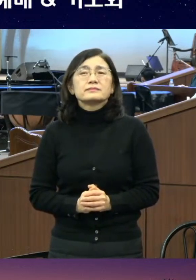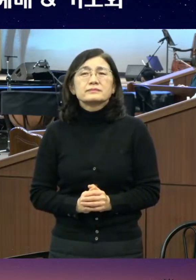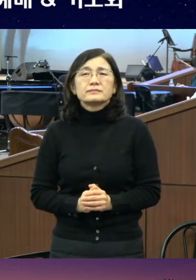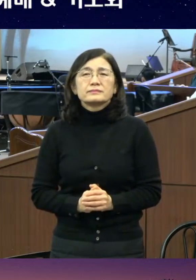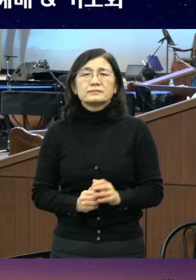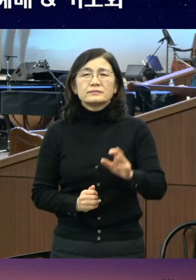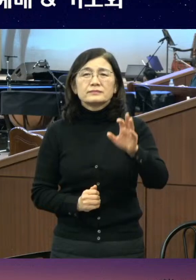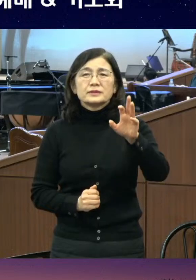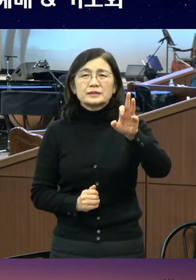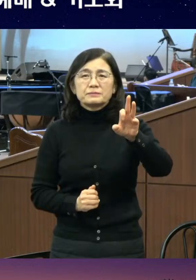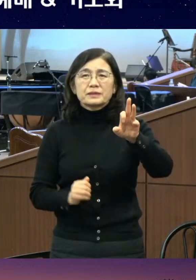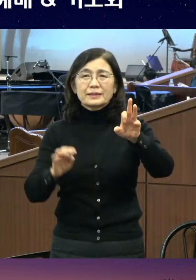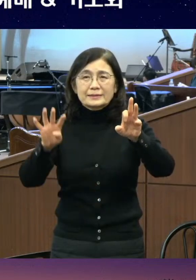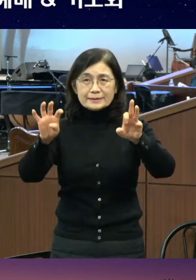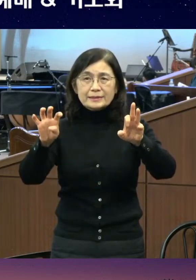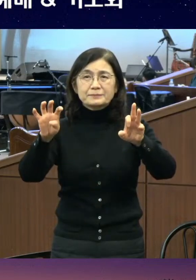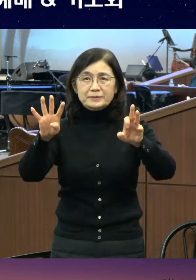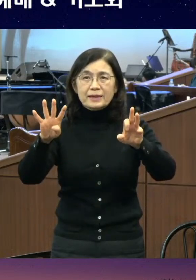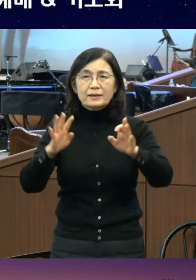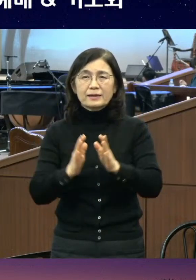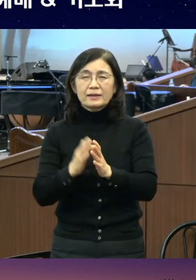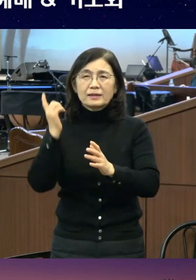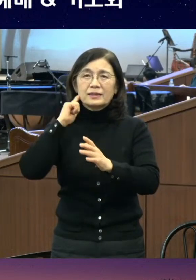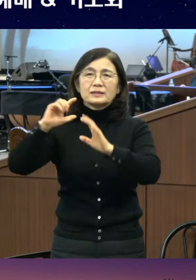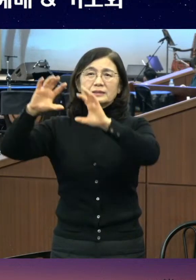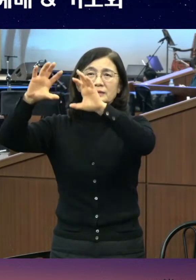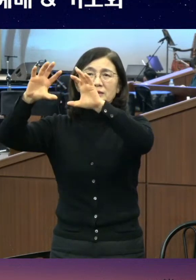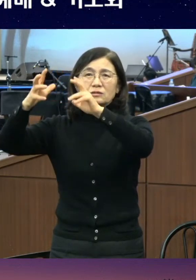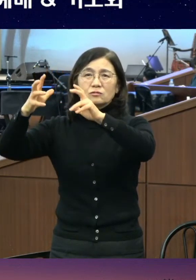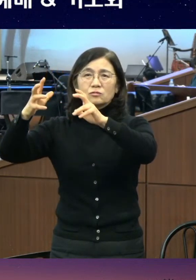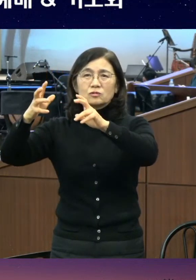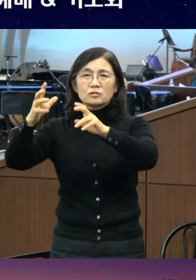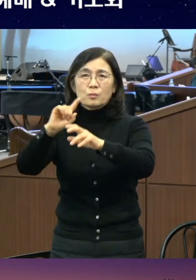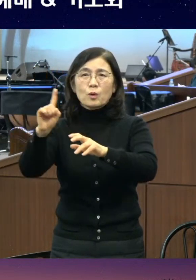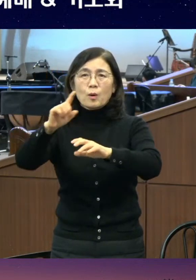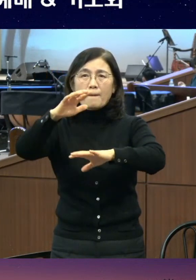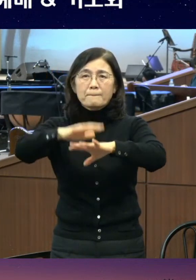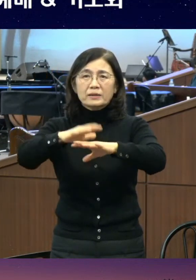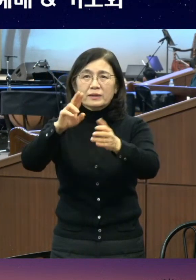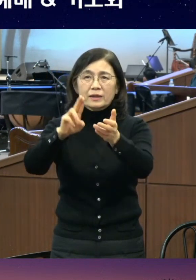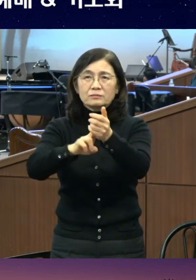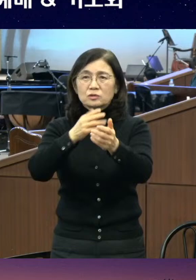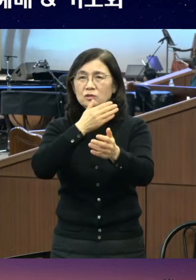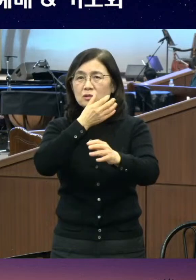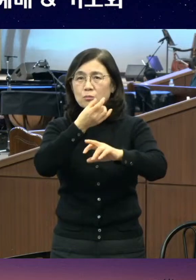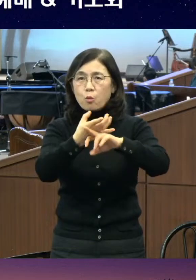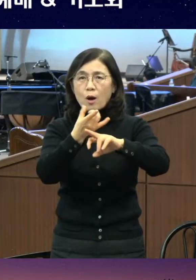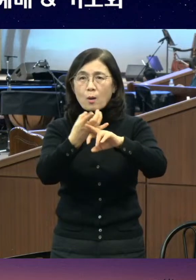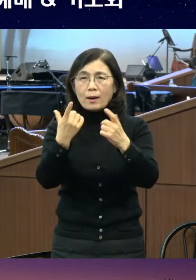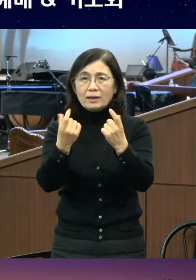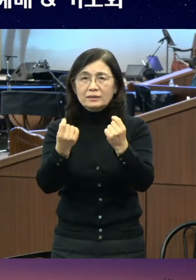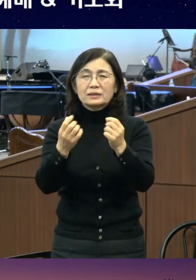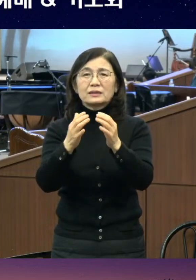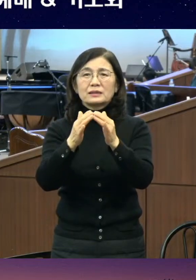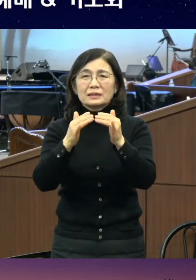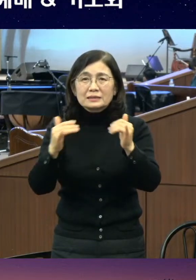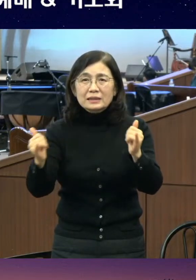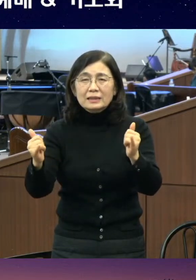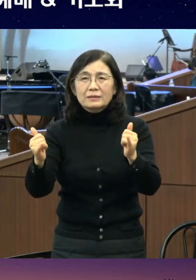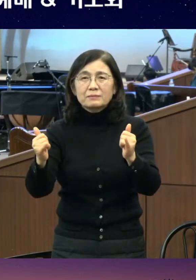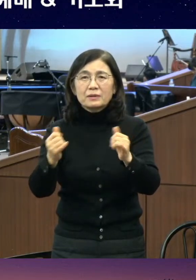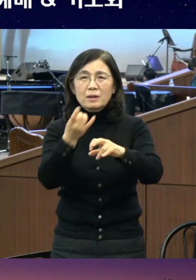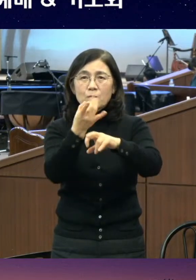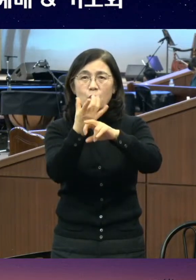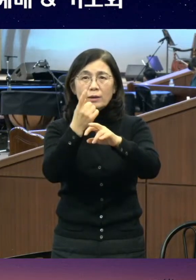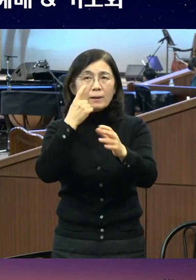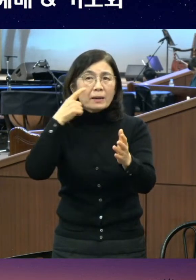(13장 44절) 제가 한 절 읽겠습니다. 천국은 마치 밭에 감추인 보화와 같으니 사람이 이를 발견한